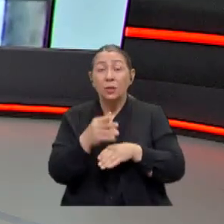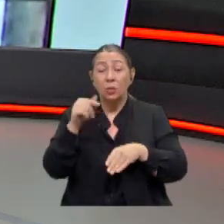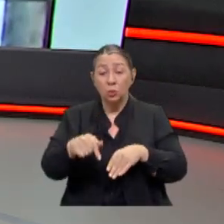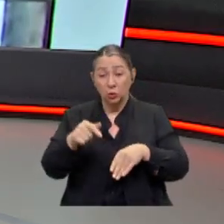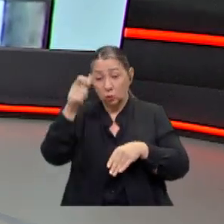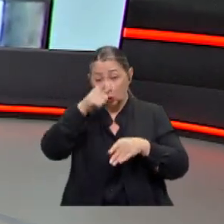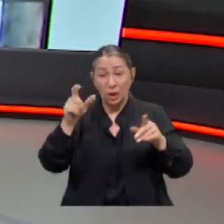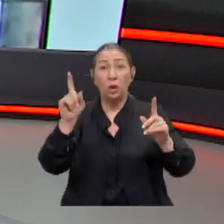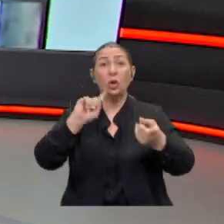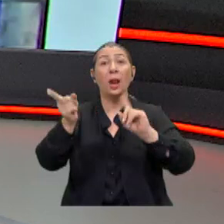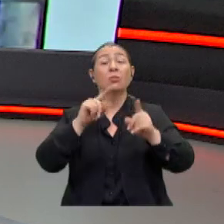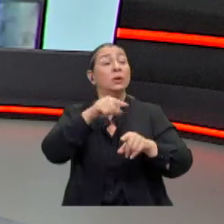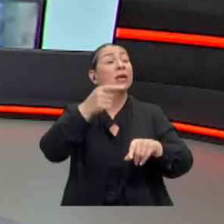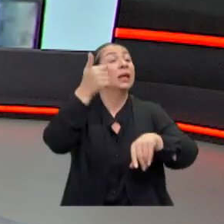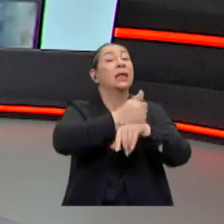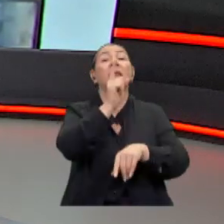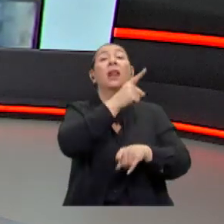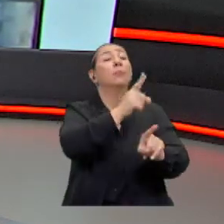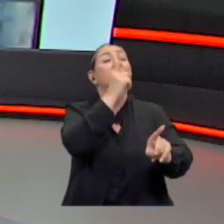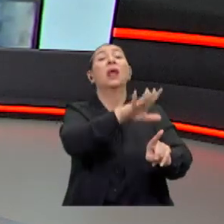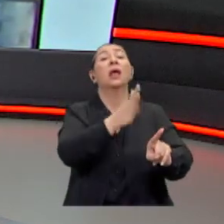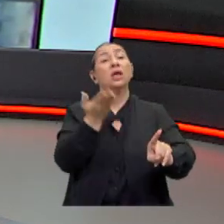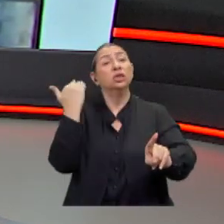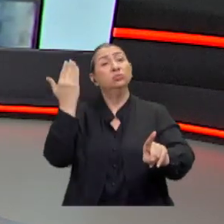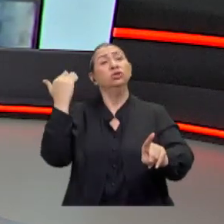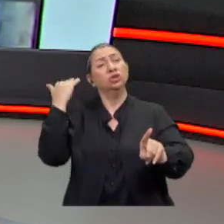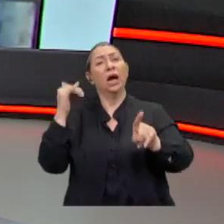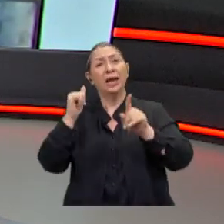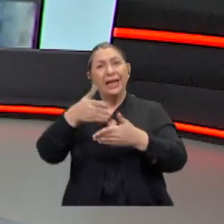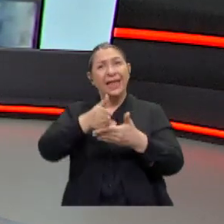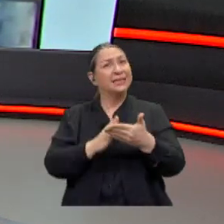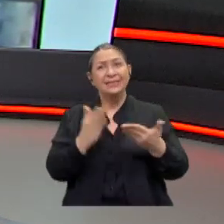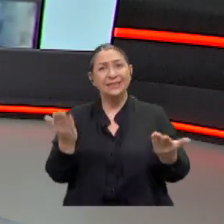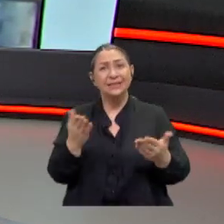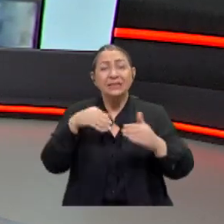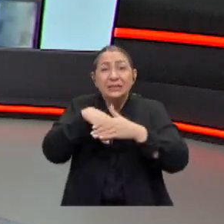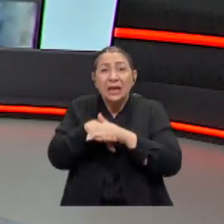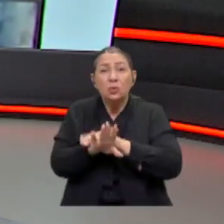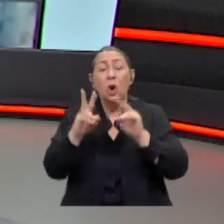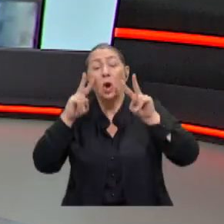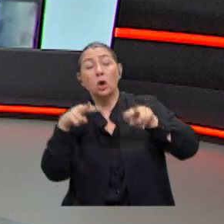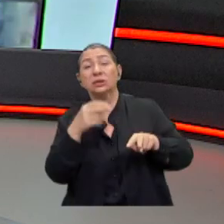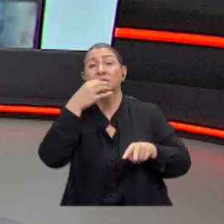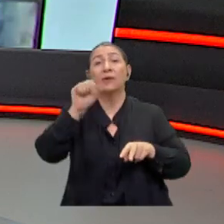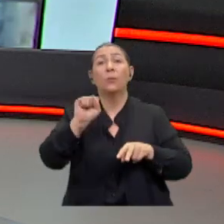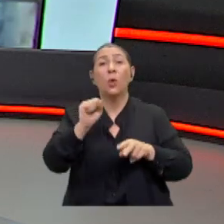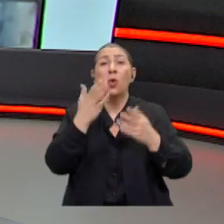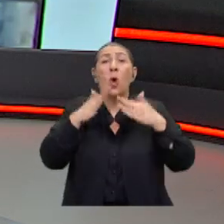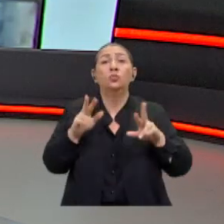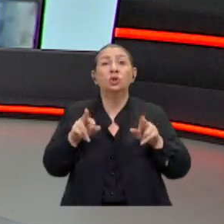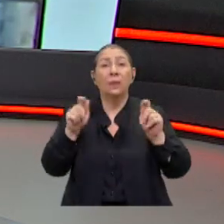ülkeyi yönetenler bakın Sadece bu iki verdi Bundan öncekilerde Diğer yarısını saklıyor göstermiyor